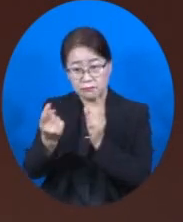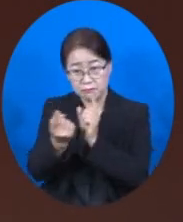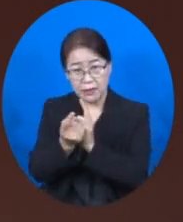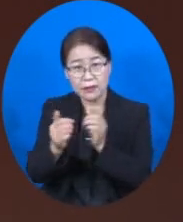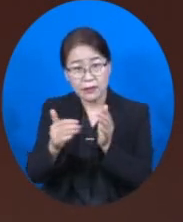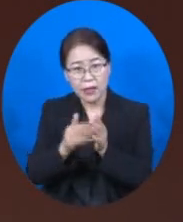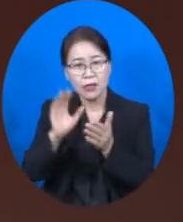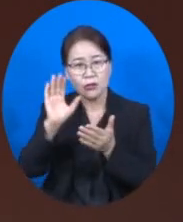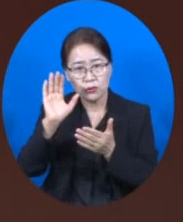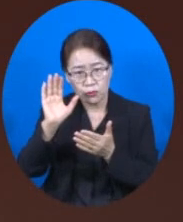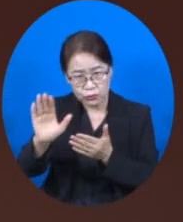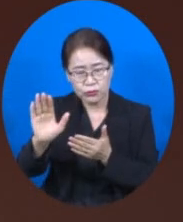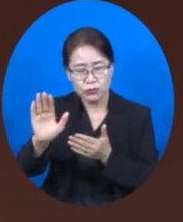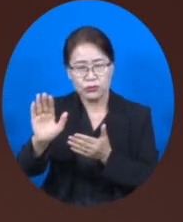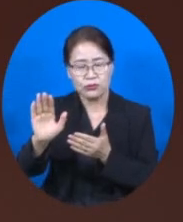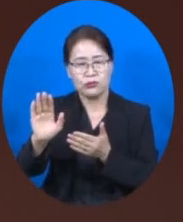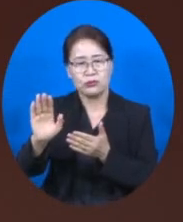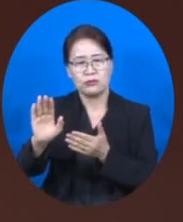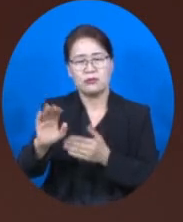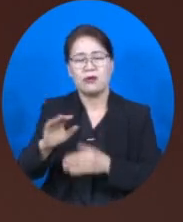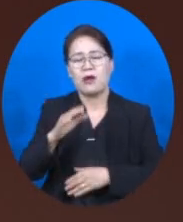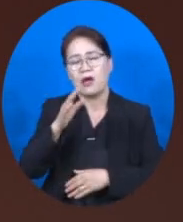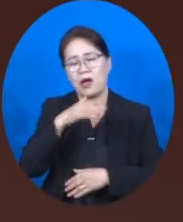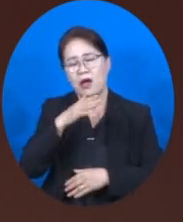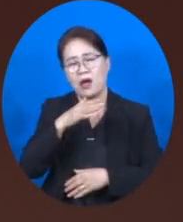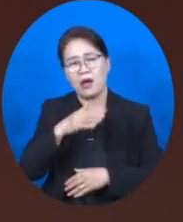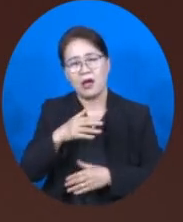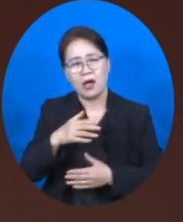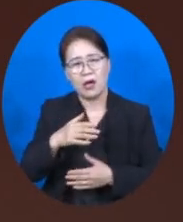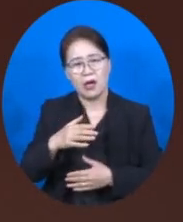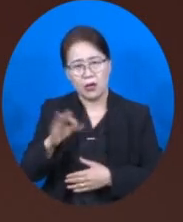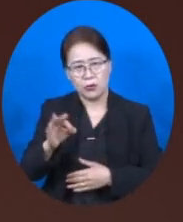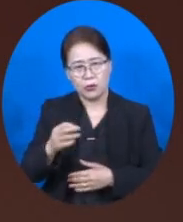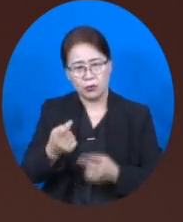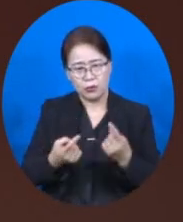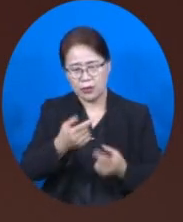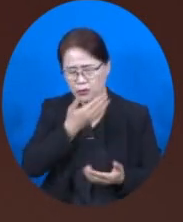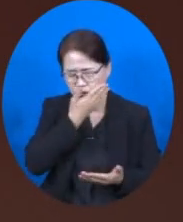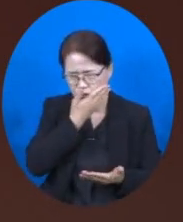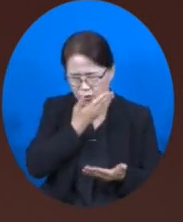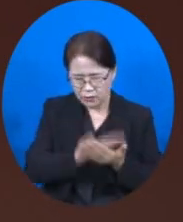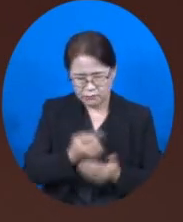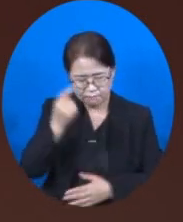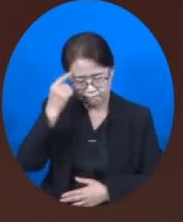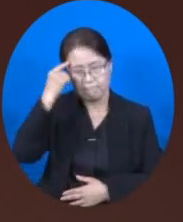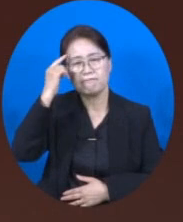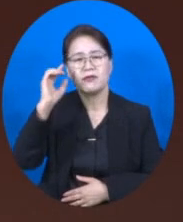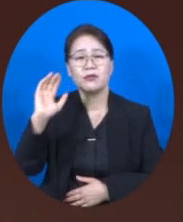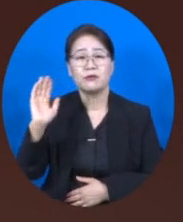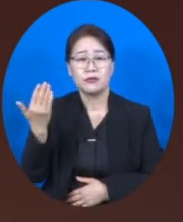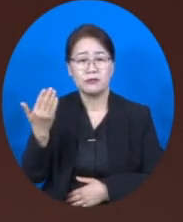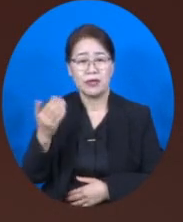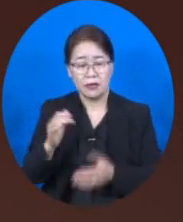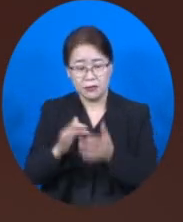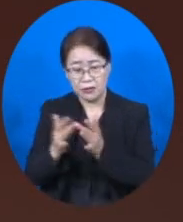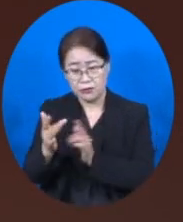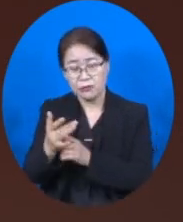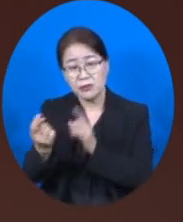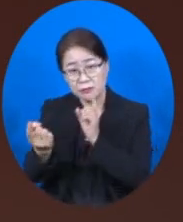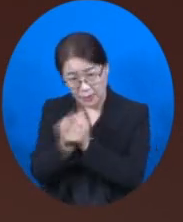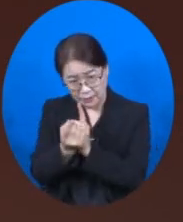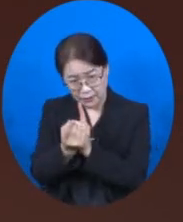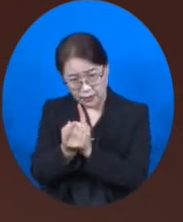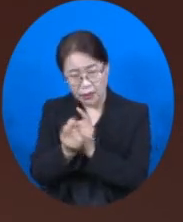만나고 난 이후에 아 돈보다도 소중한 것이 있다는 것을 깨닫게 된 거죠 예수님을 만나고